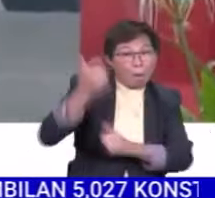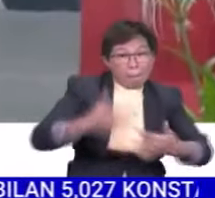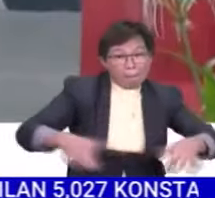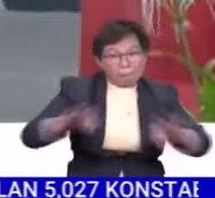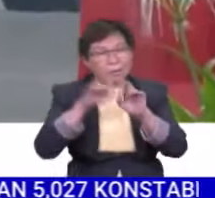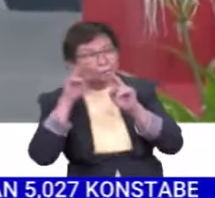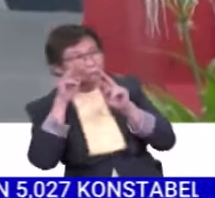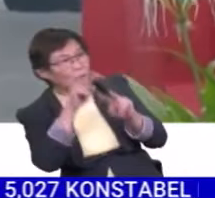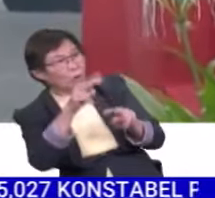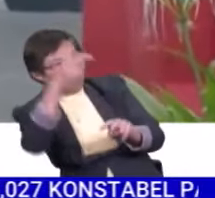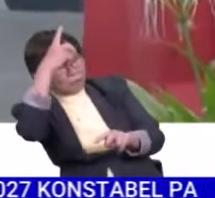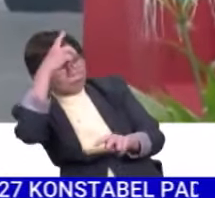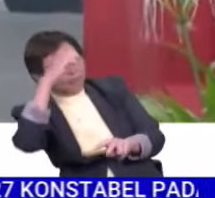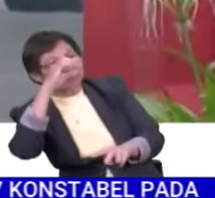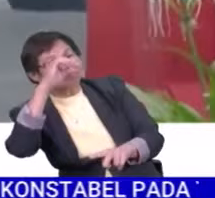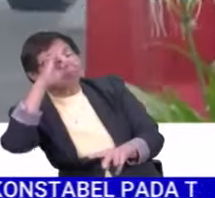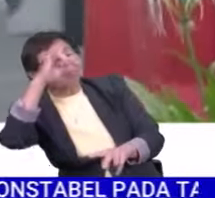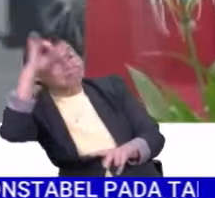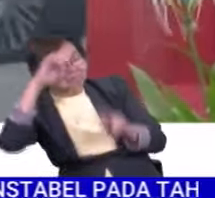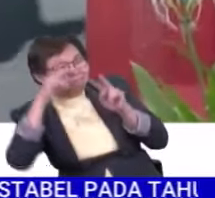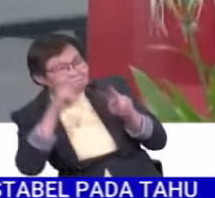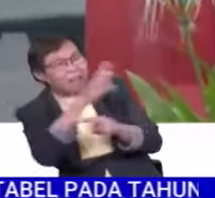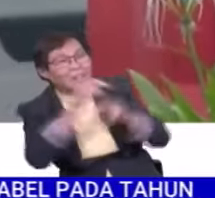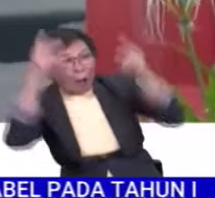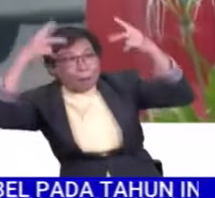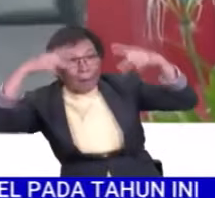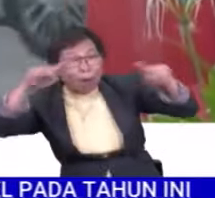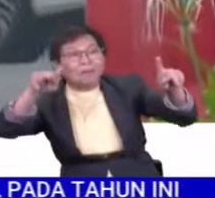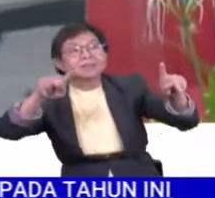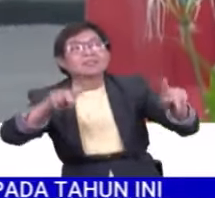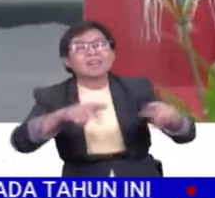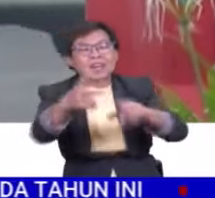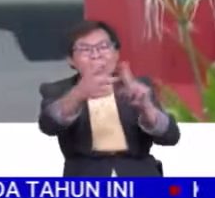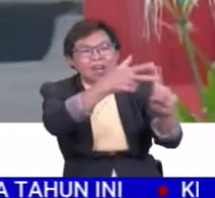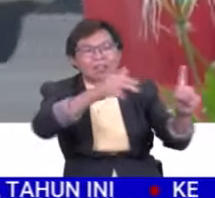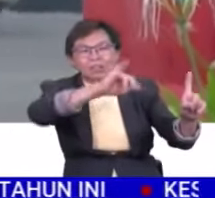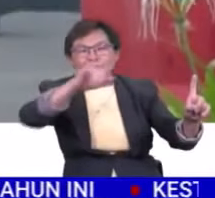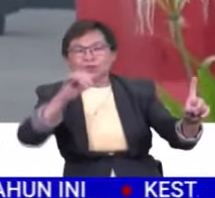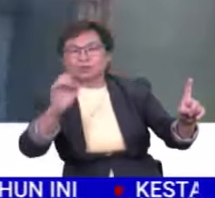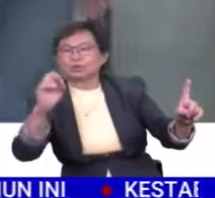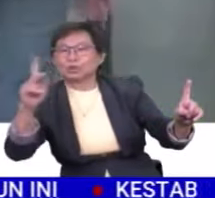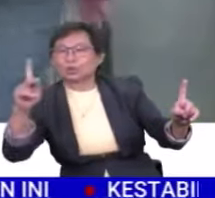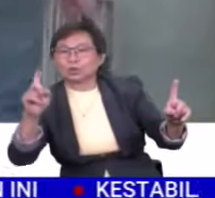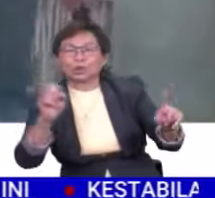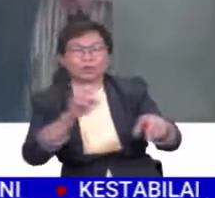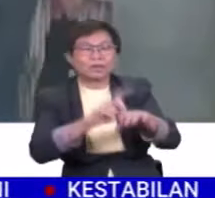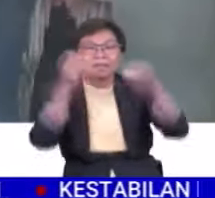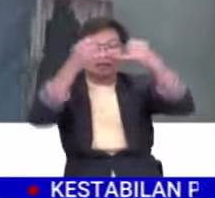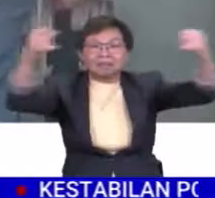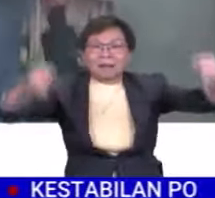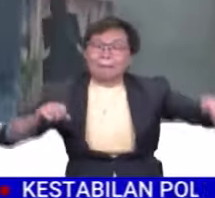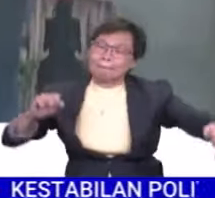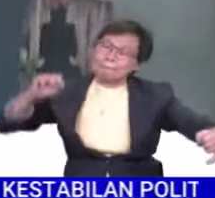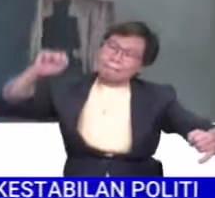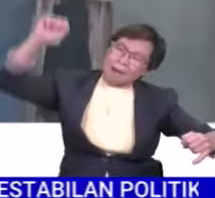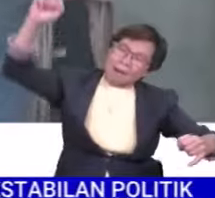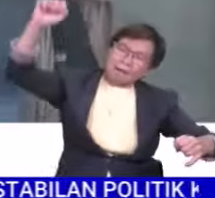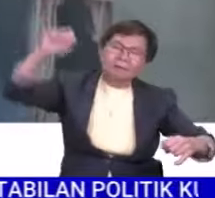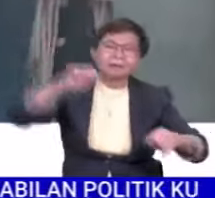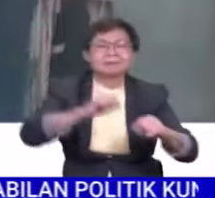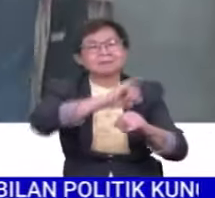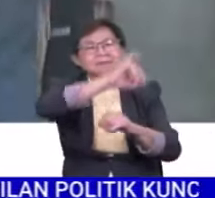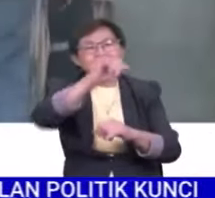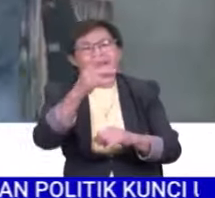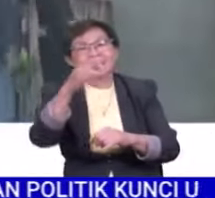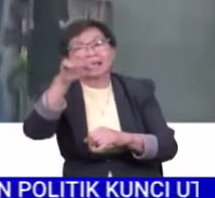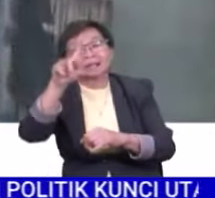disaksikan oleh Dato' Sri Ismail Sabri dan Presiden Indonesia Joko Widodo di Istana Merdeka Jakarta.